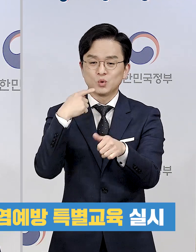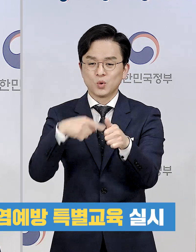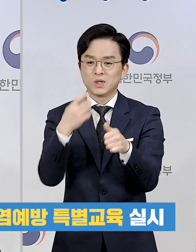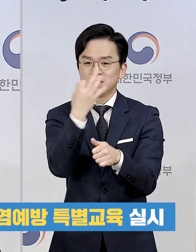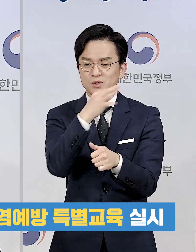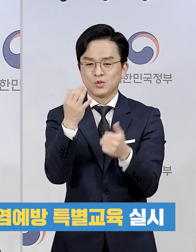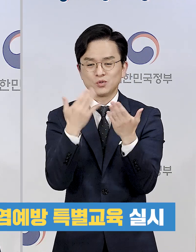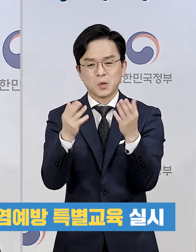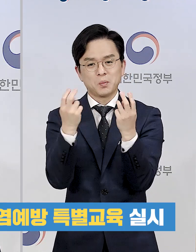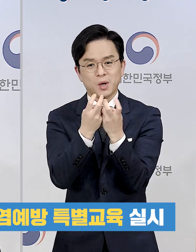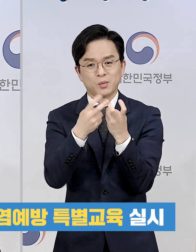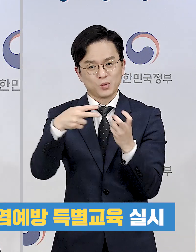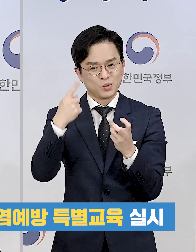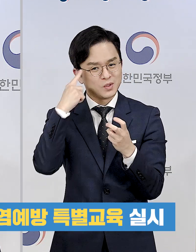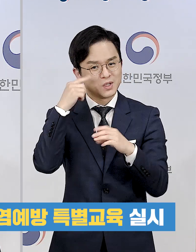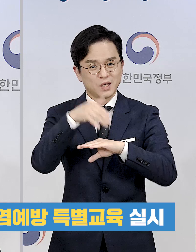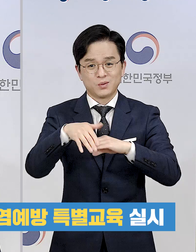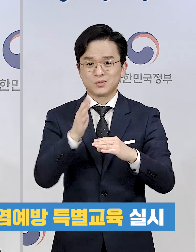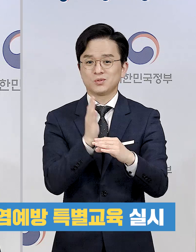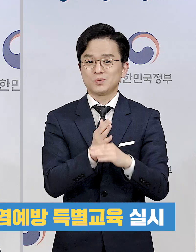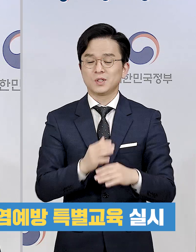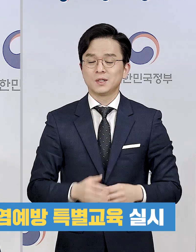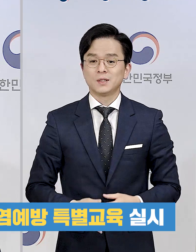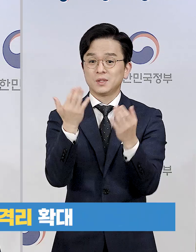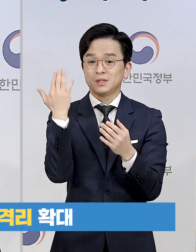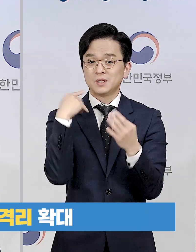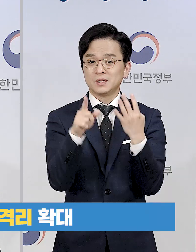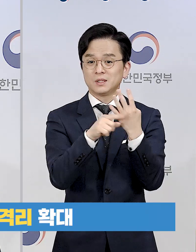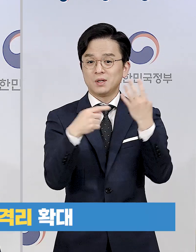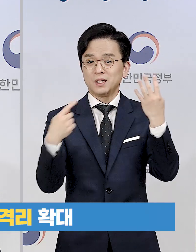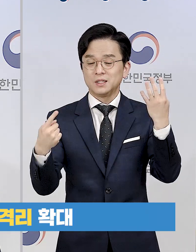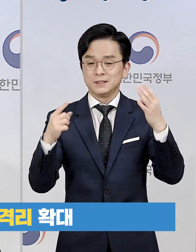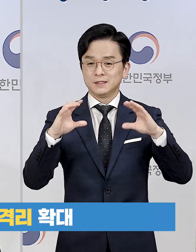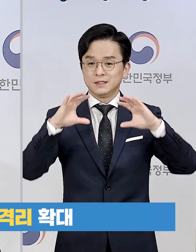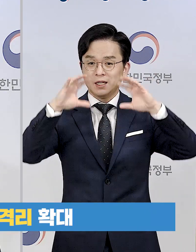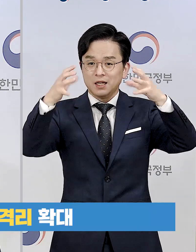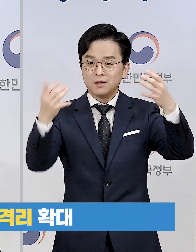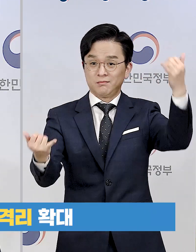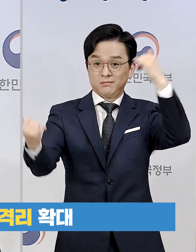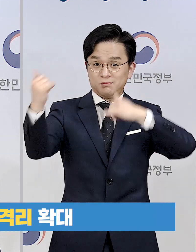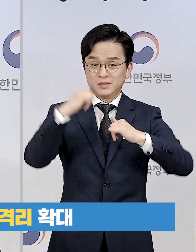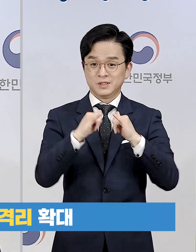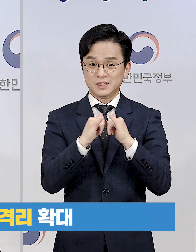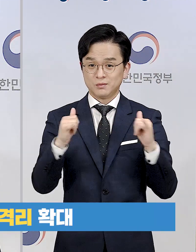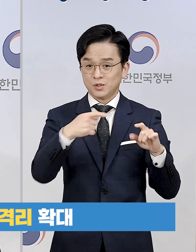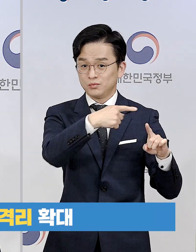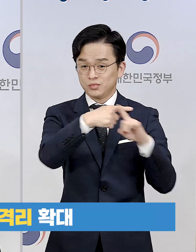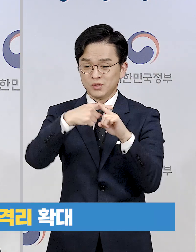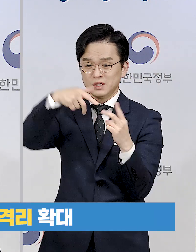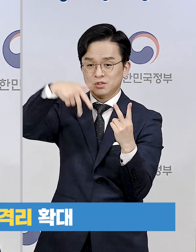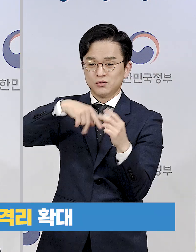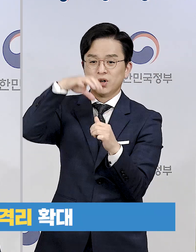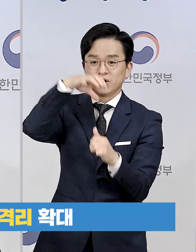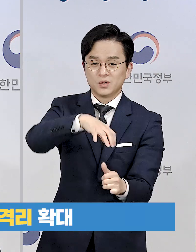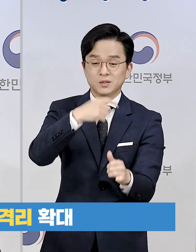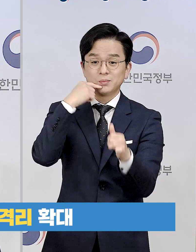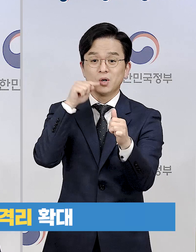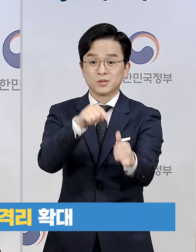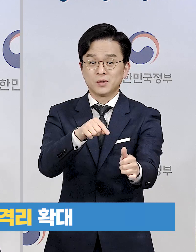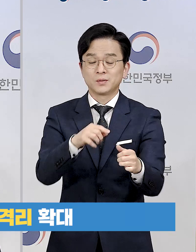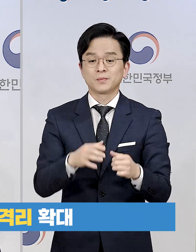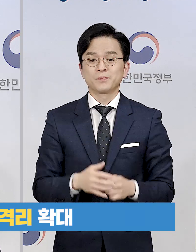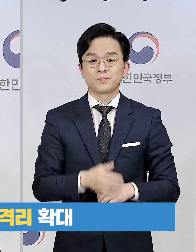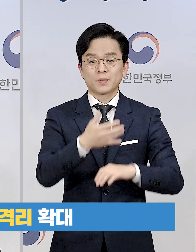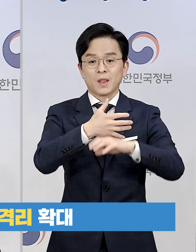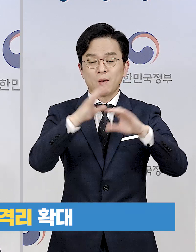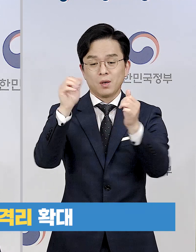실시하여 보수교육으로 인정하는 방안을 검토하겠습니다. 지난 4월 1일 전 세계 입국자를 대상으로 의무적인 격리가